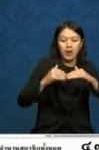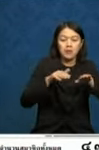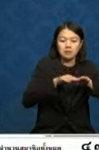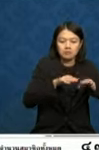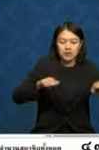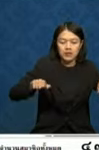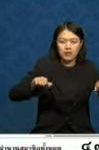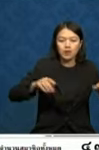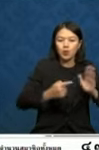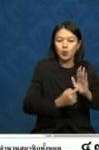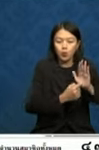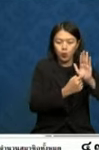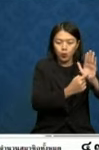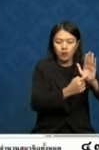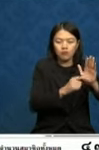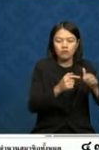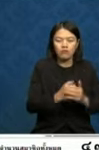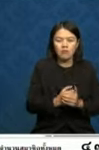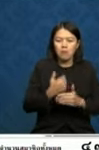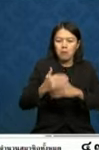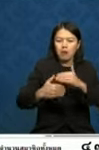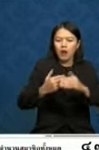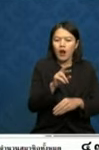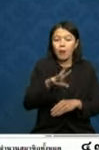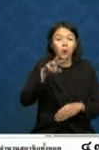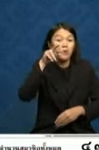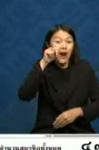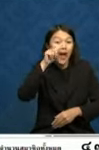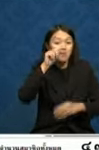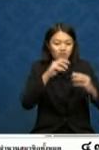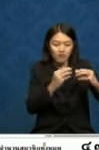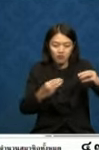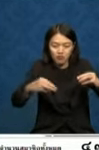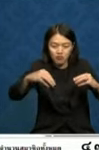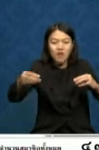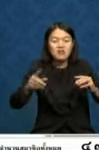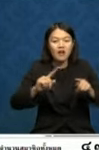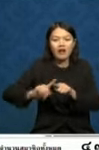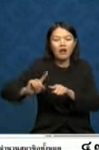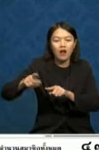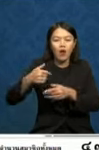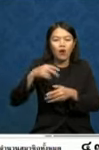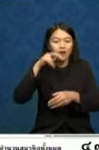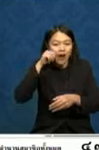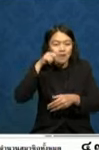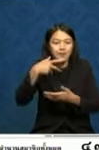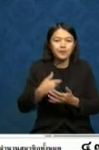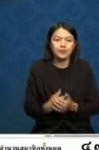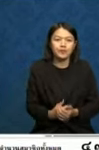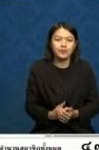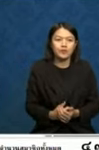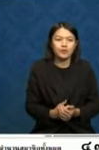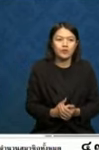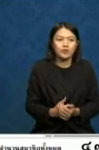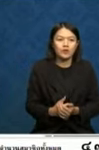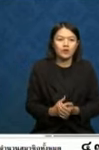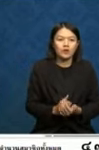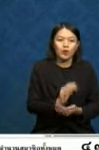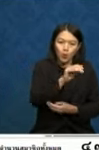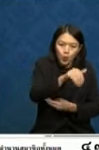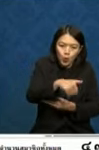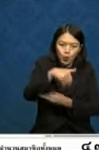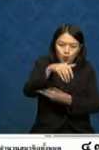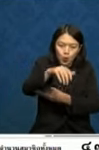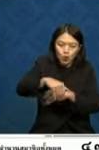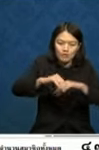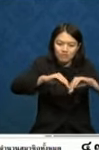ที่เช่นการที่จะพัฒนาระบบน้ำนะครับการพัฒนาระบบน้ำการที่จะไปขุดนะครับ